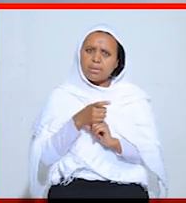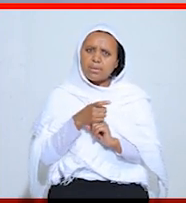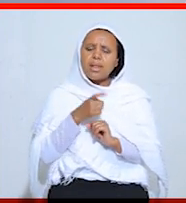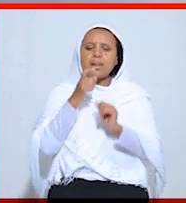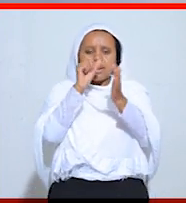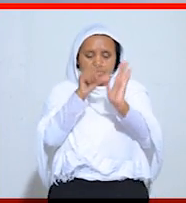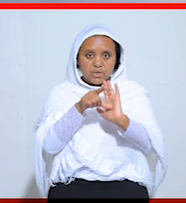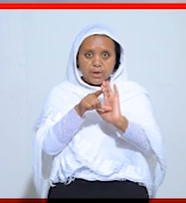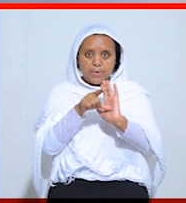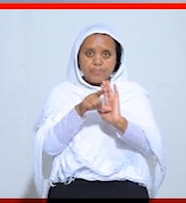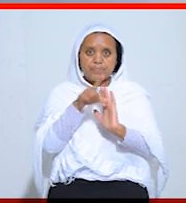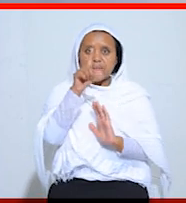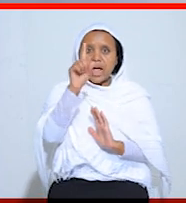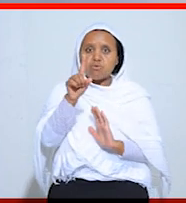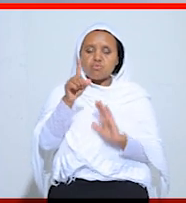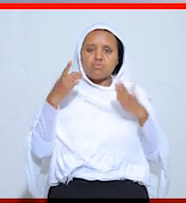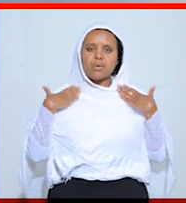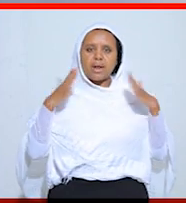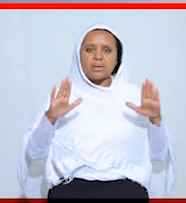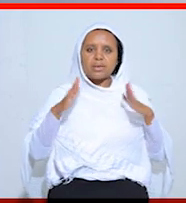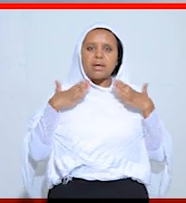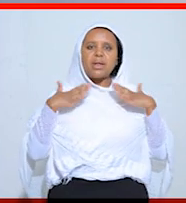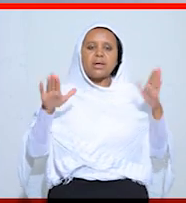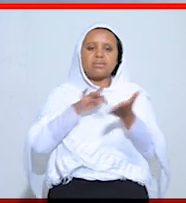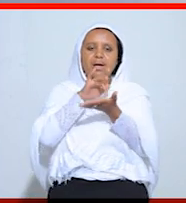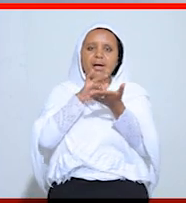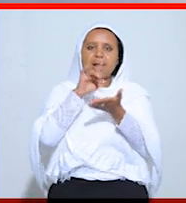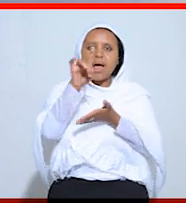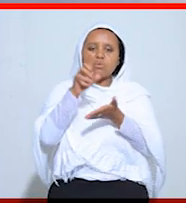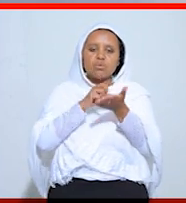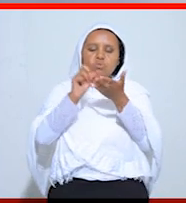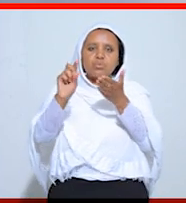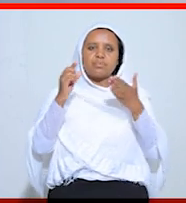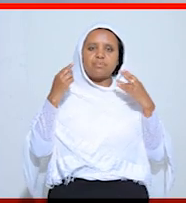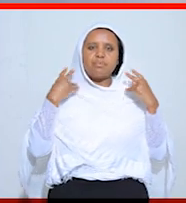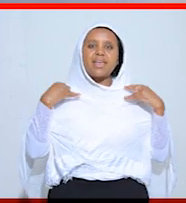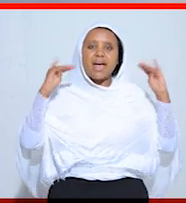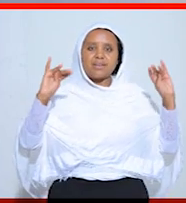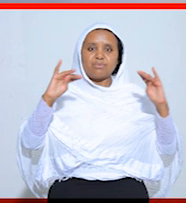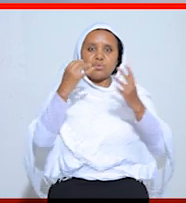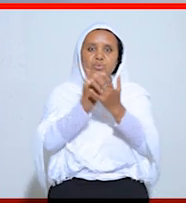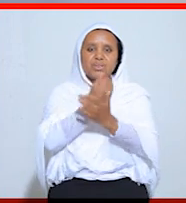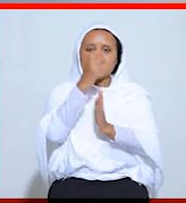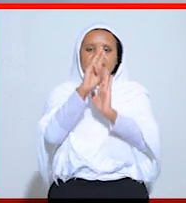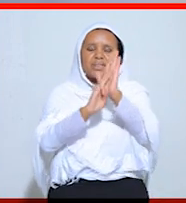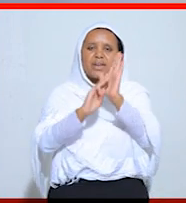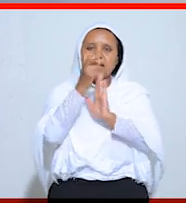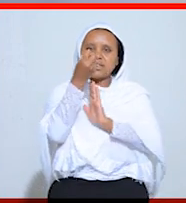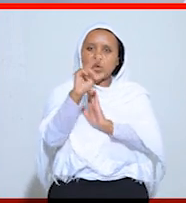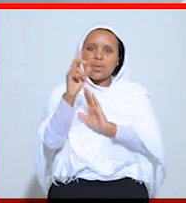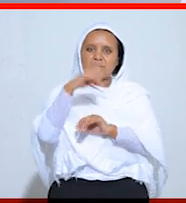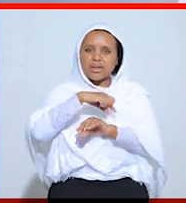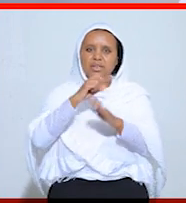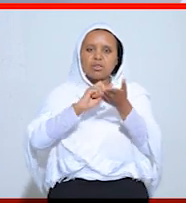ይሆናል? ለምሳሌ አንዱ መልአክ ከመላእክት መካከል አንዱን ቅዱስ ሚካኤልን ብንወስድ ሰኔ